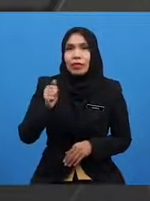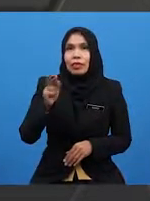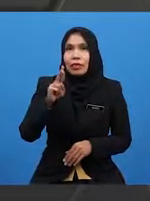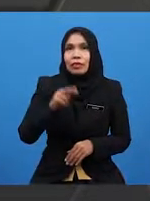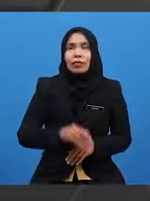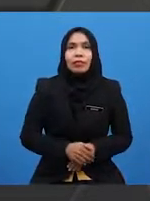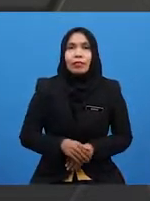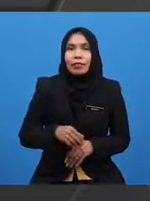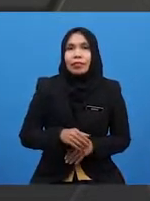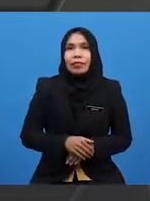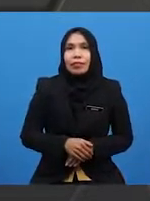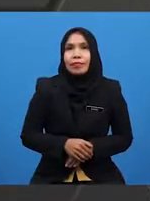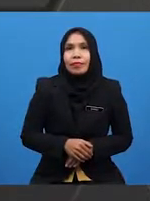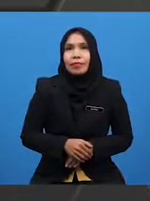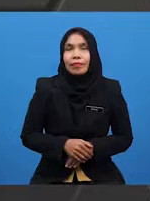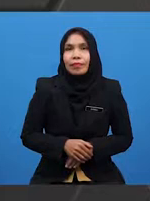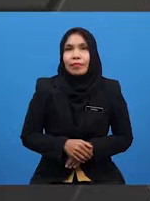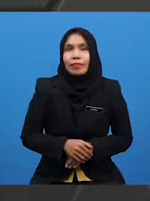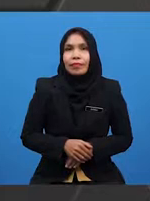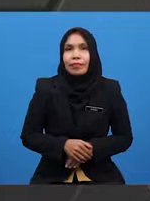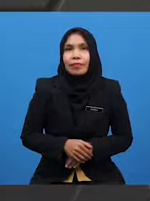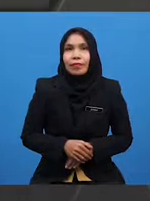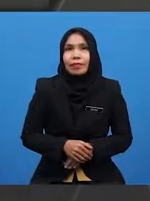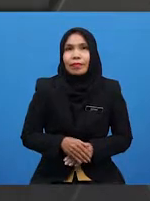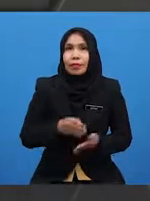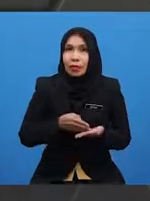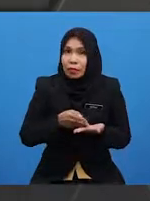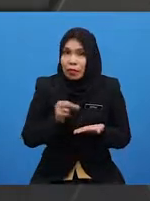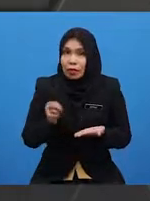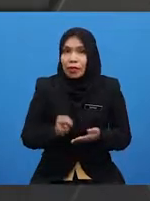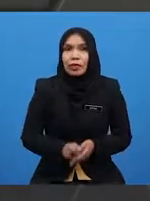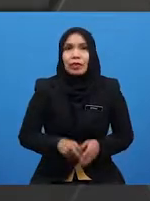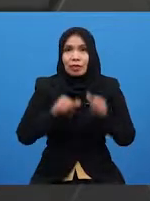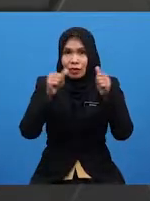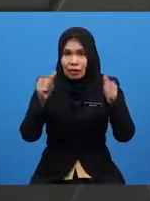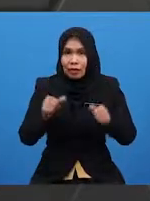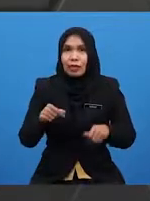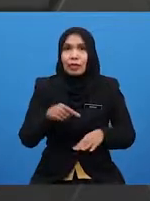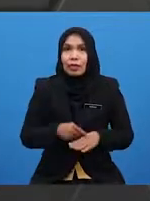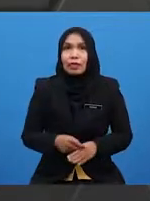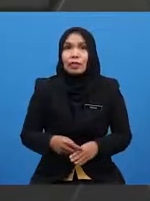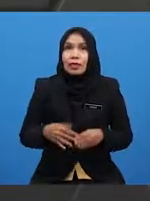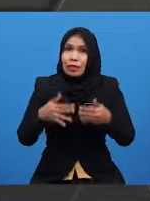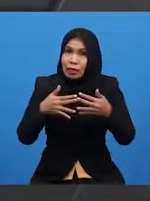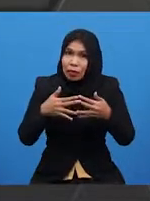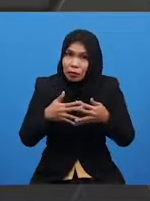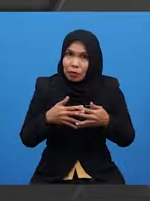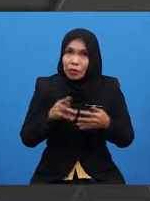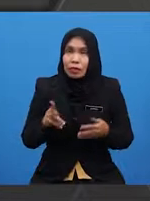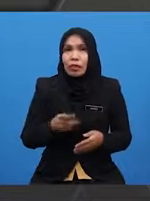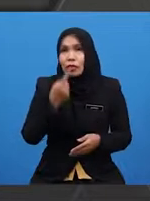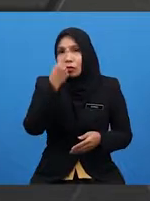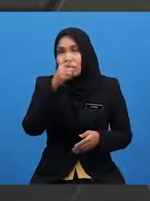pemotong sisi. Teknik: bahagian arca dicantumkan pada sendi